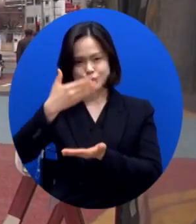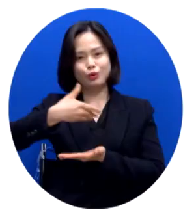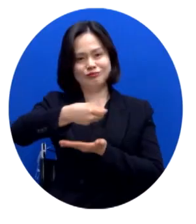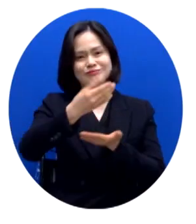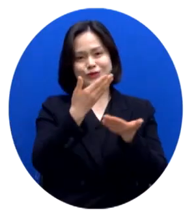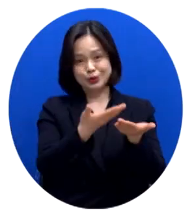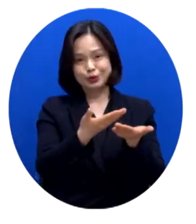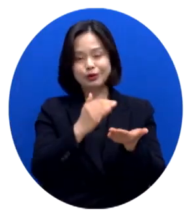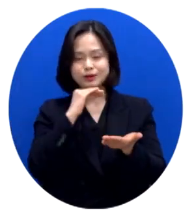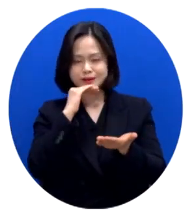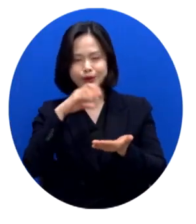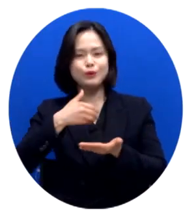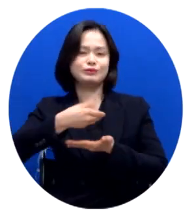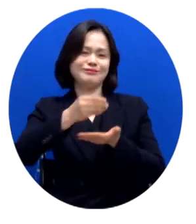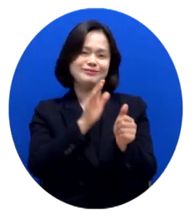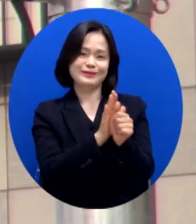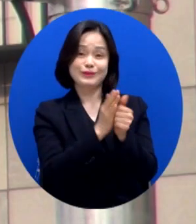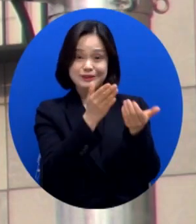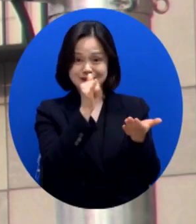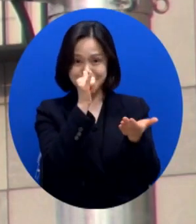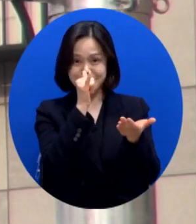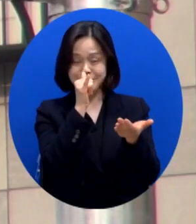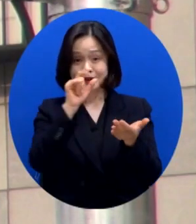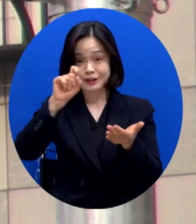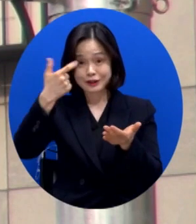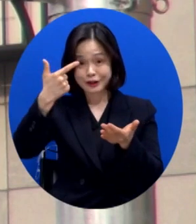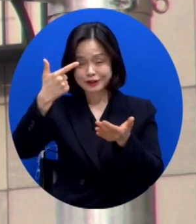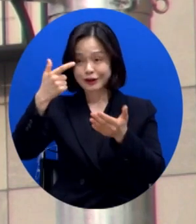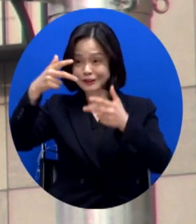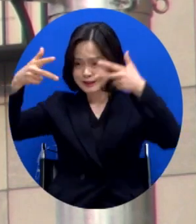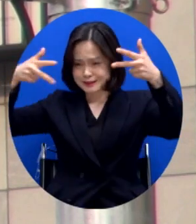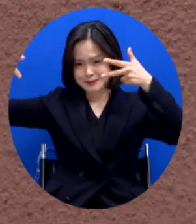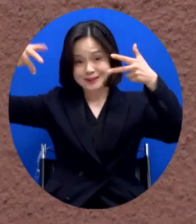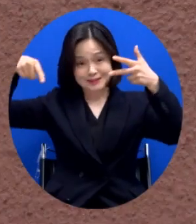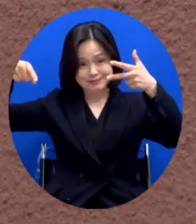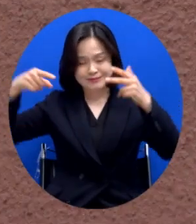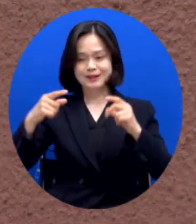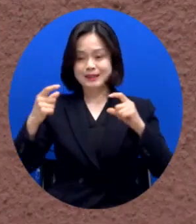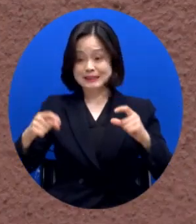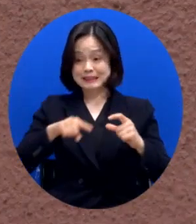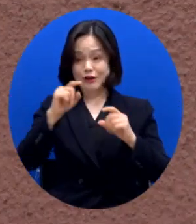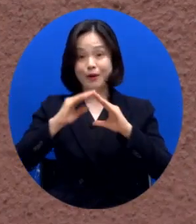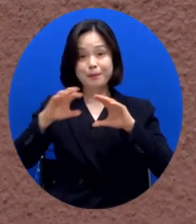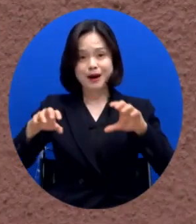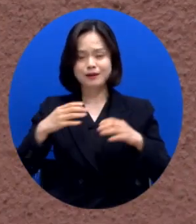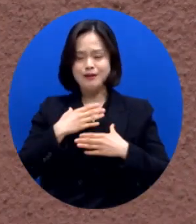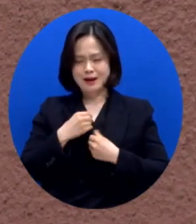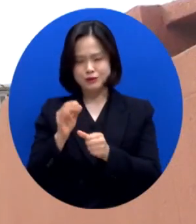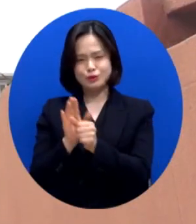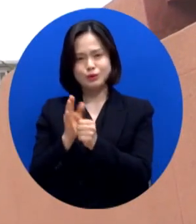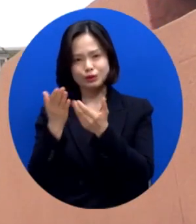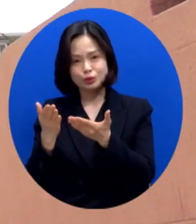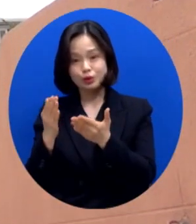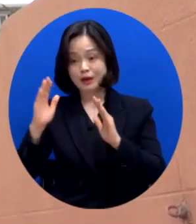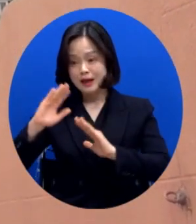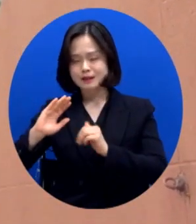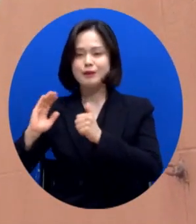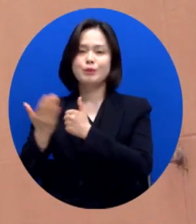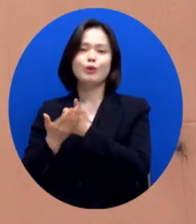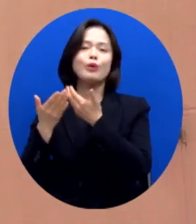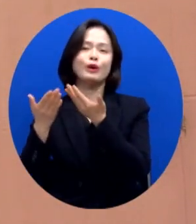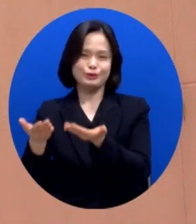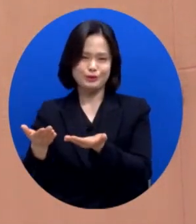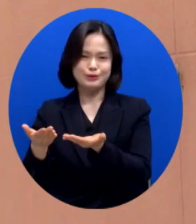관심으로 설치한 16대의 CCTV는 위험으로부터 지역사회를 감시하고 우리 아이들을 보호하며 누가 알아주지 않더라도